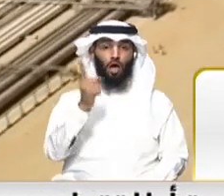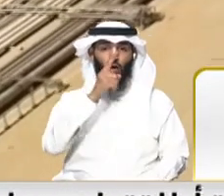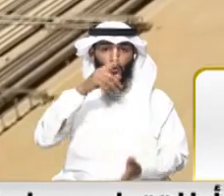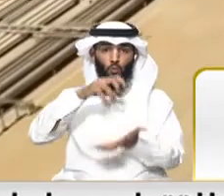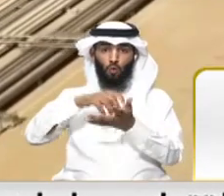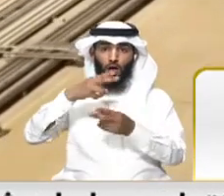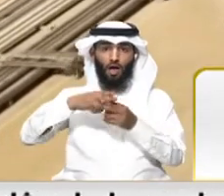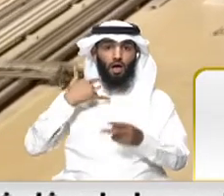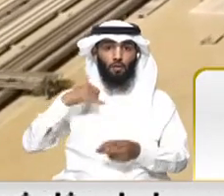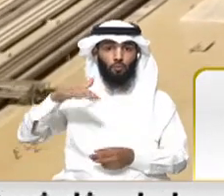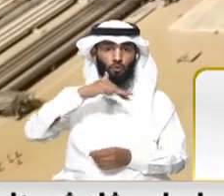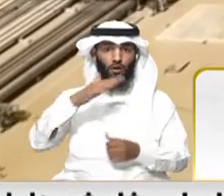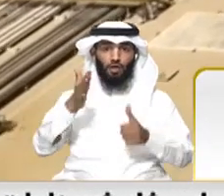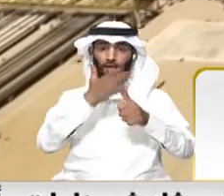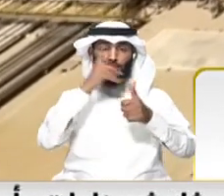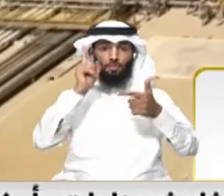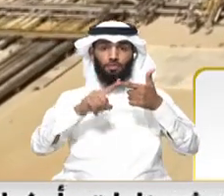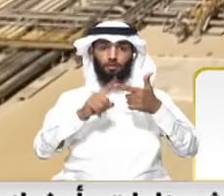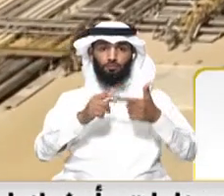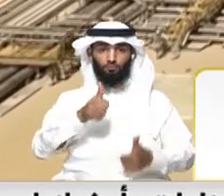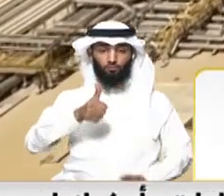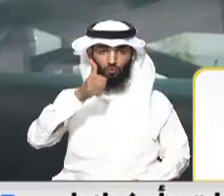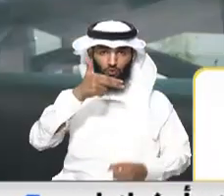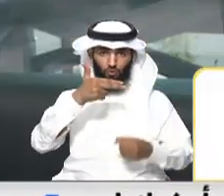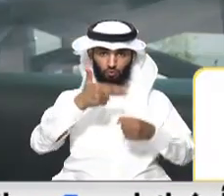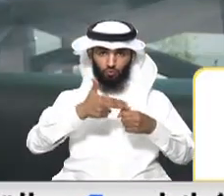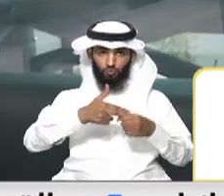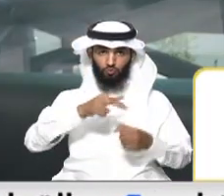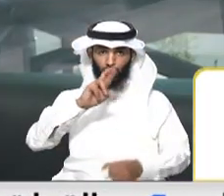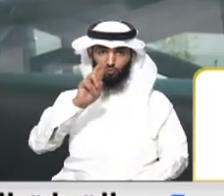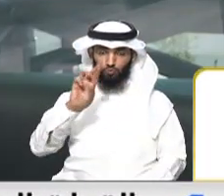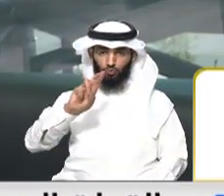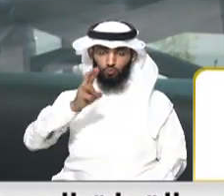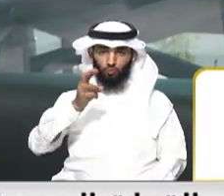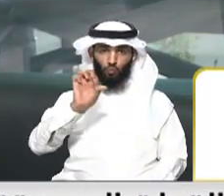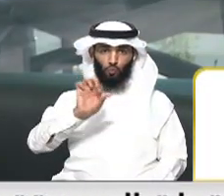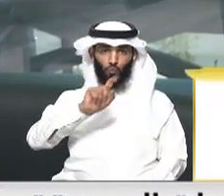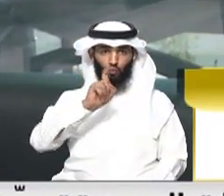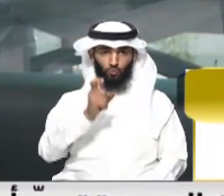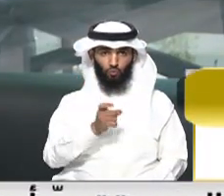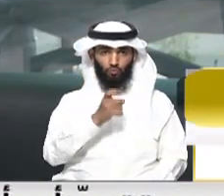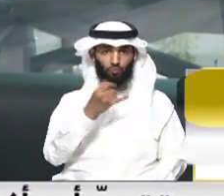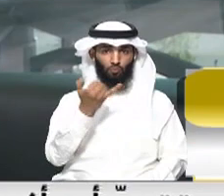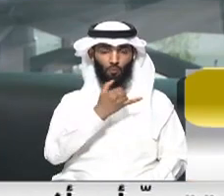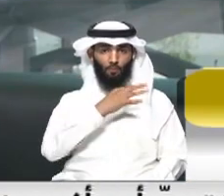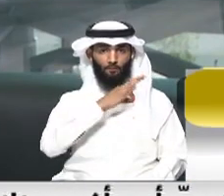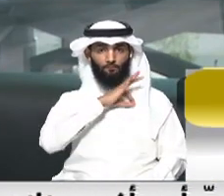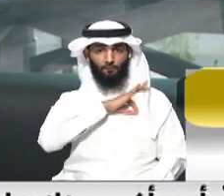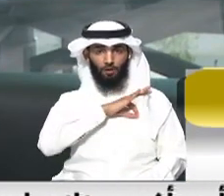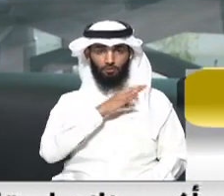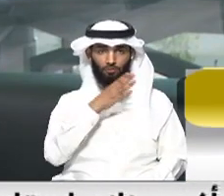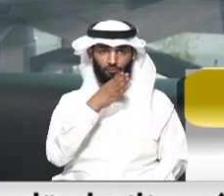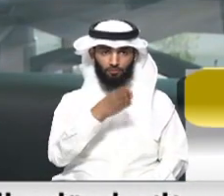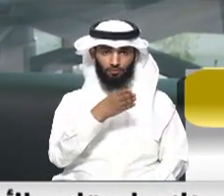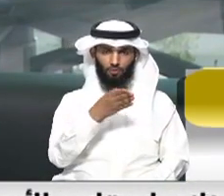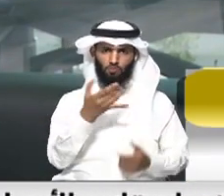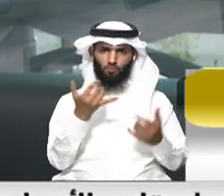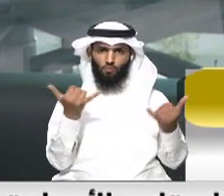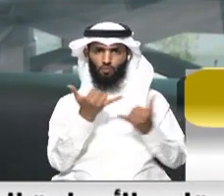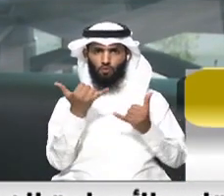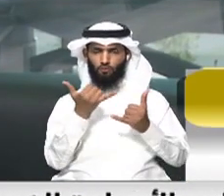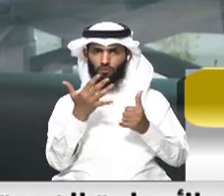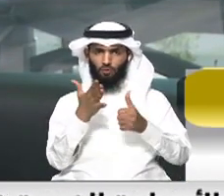الاوسط اهميه مصفات الزور لها اهميه استراتيجيه محليه ودوليه الاهميه المحليه هو